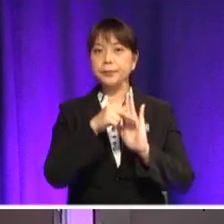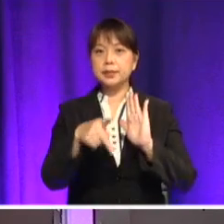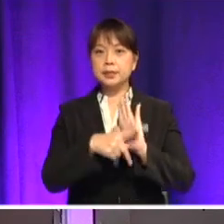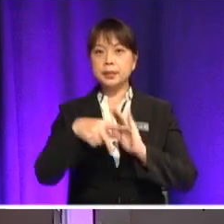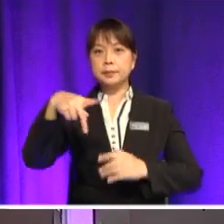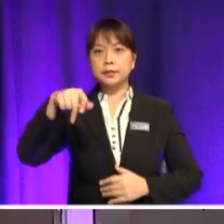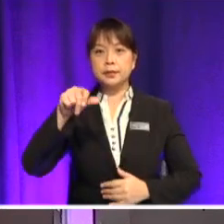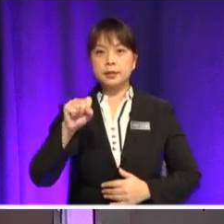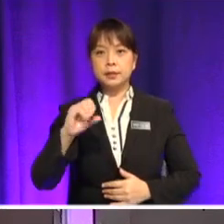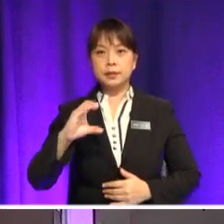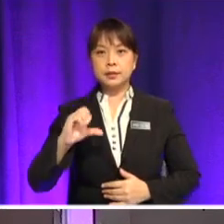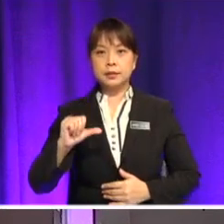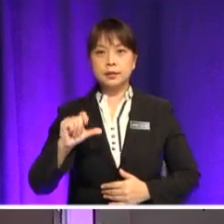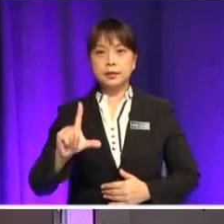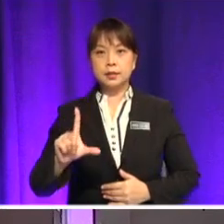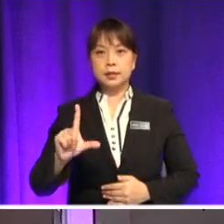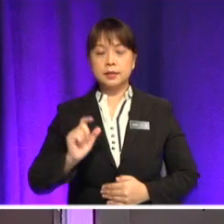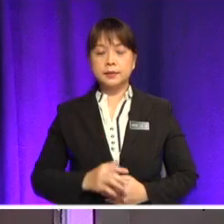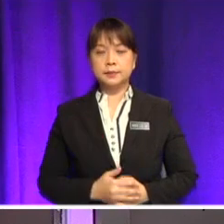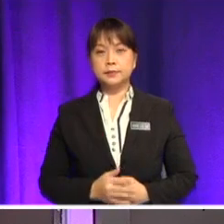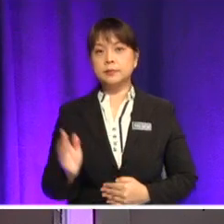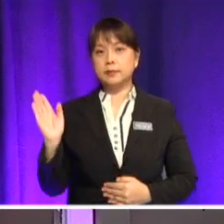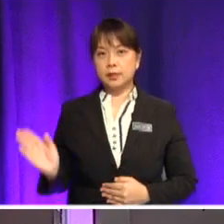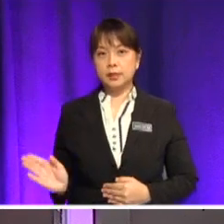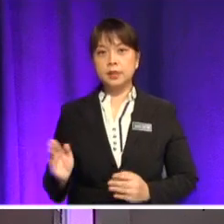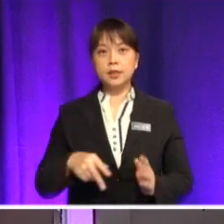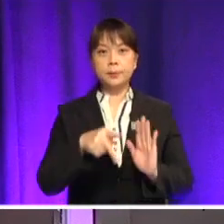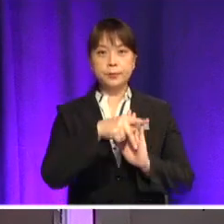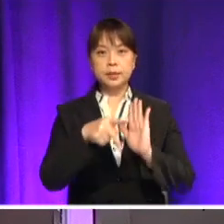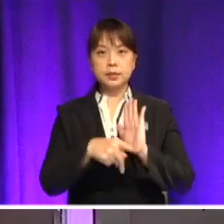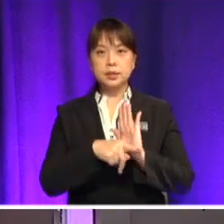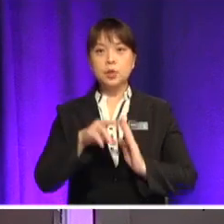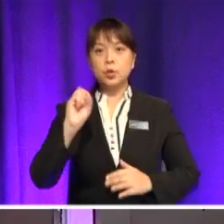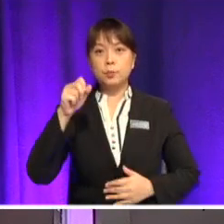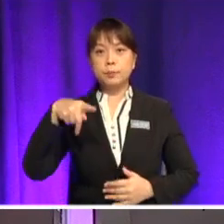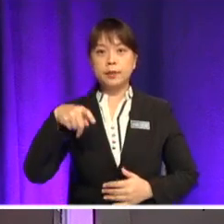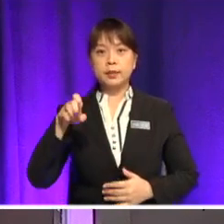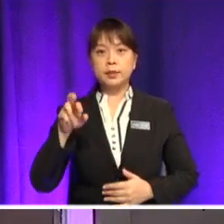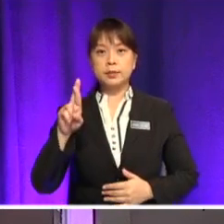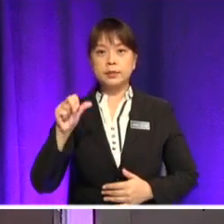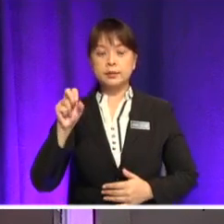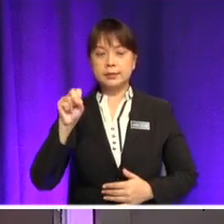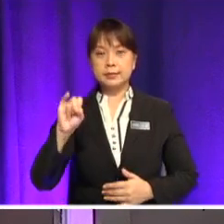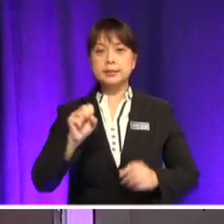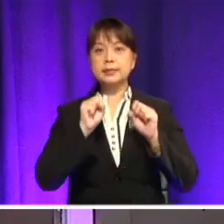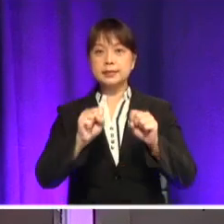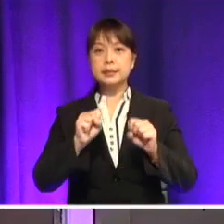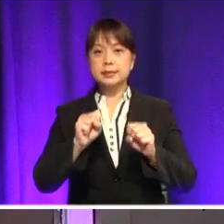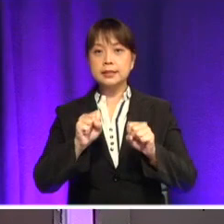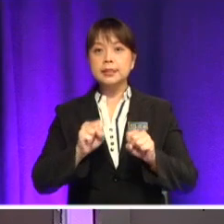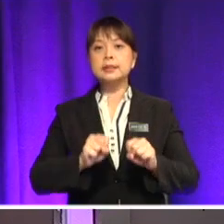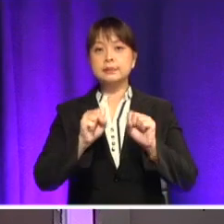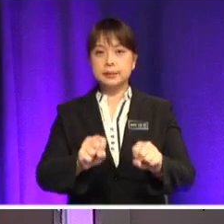Oke ini merupakan prinsip operasi sistem hidrolik contoh tadi dalam